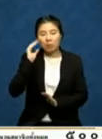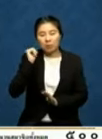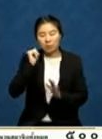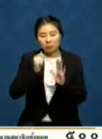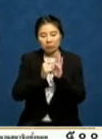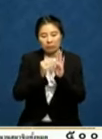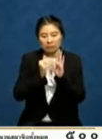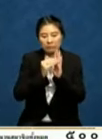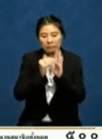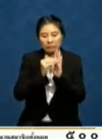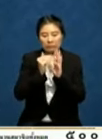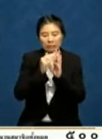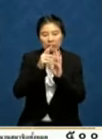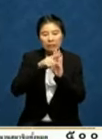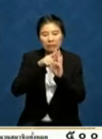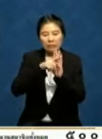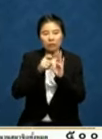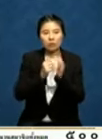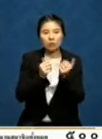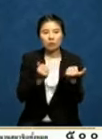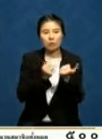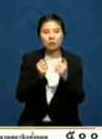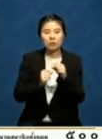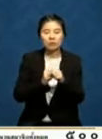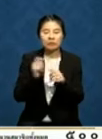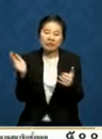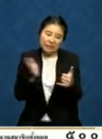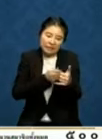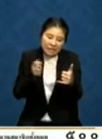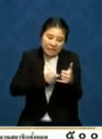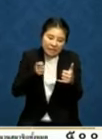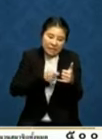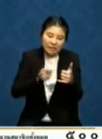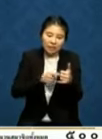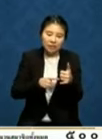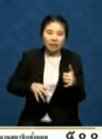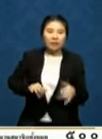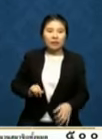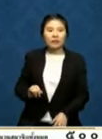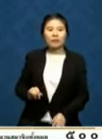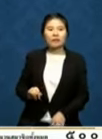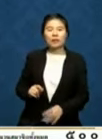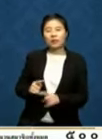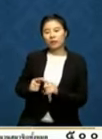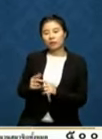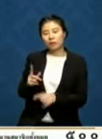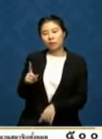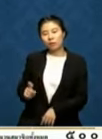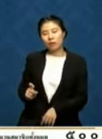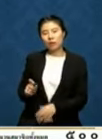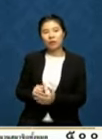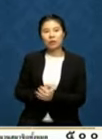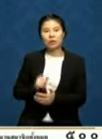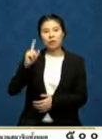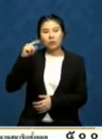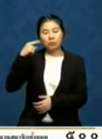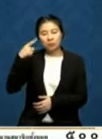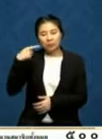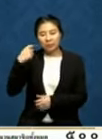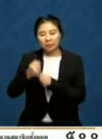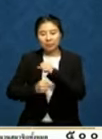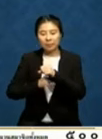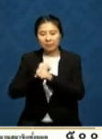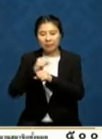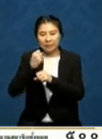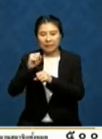ายเด็กอายุ14เข้ามาขอความช่วยเหลือเนื่องจากถูกพ่อทำร้ายร่างกายเพราะเด็ก